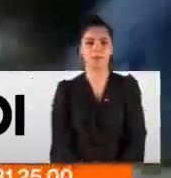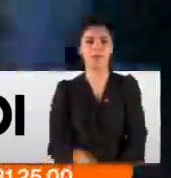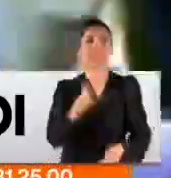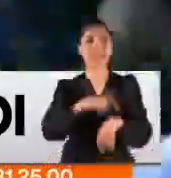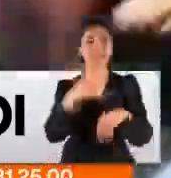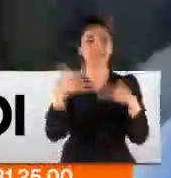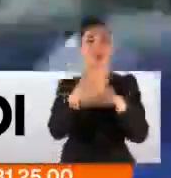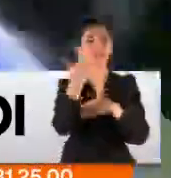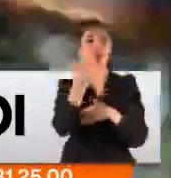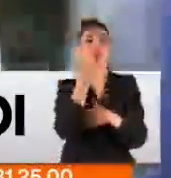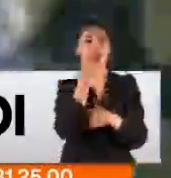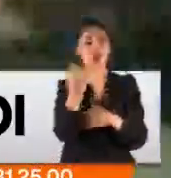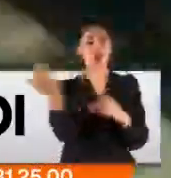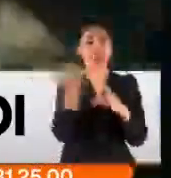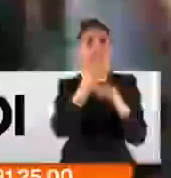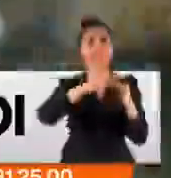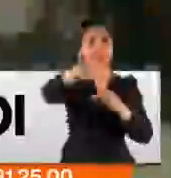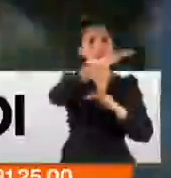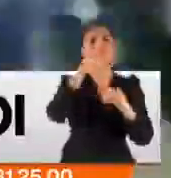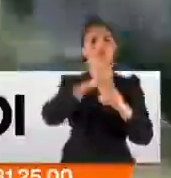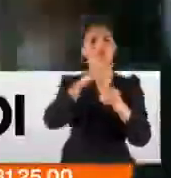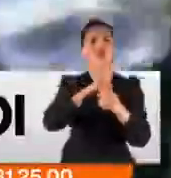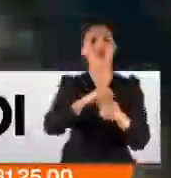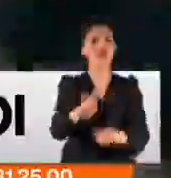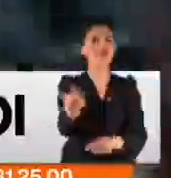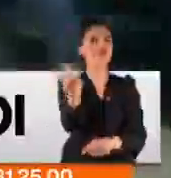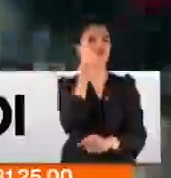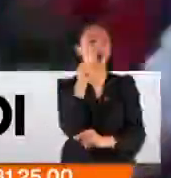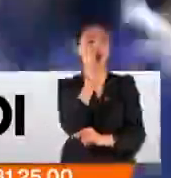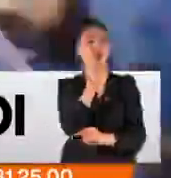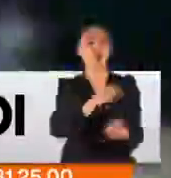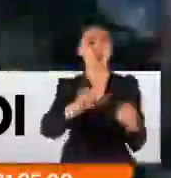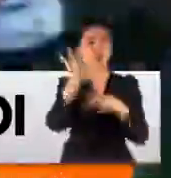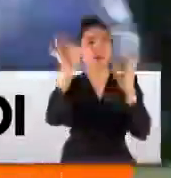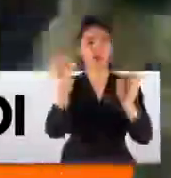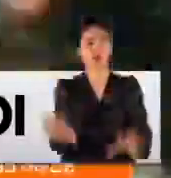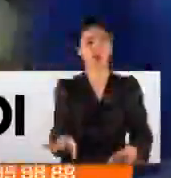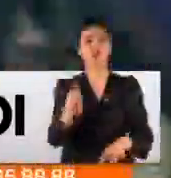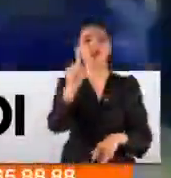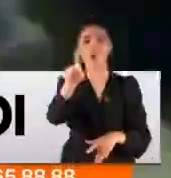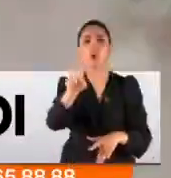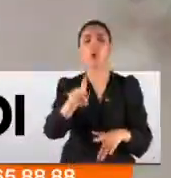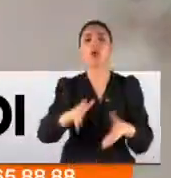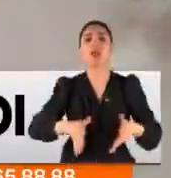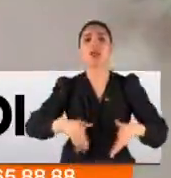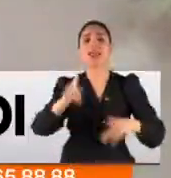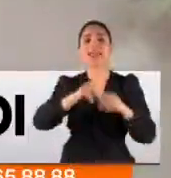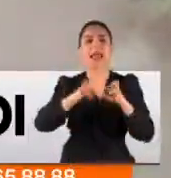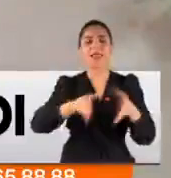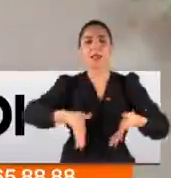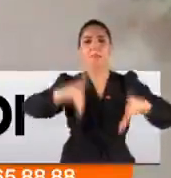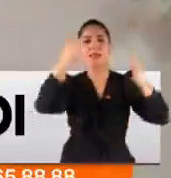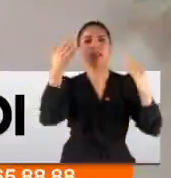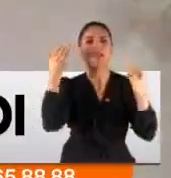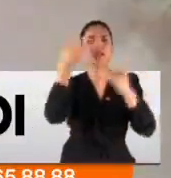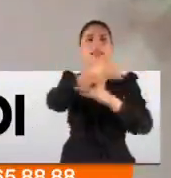Saatler 3'e yaklaştığında darbeciler için artık yolun sonunu işaret eden olaylar başladı. Oran sitesinden TRT binasını işgal